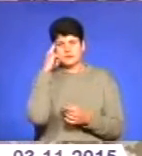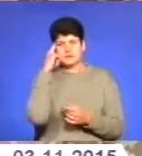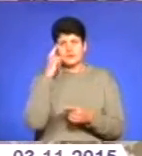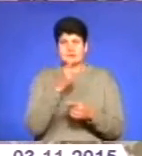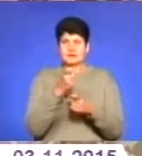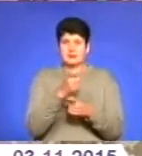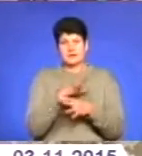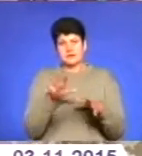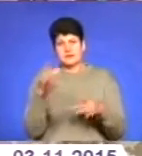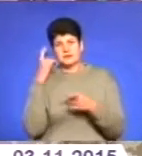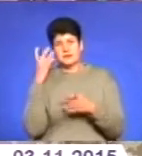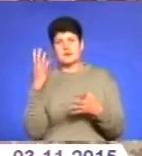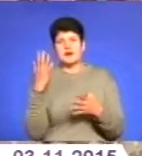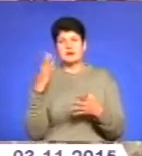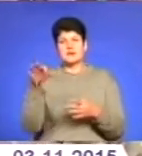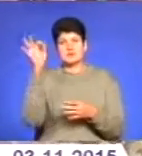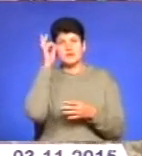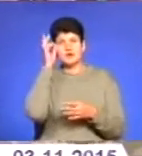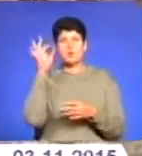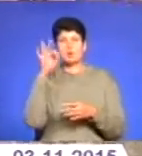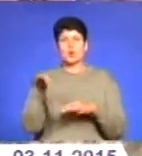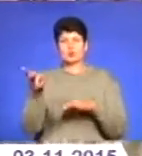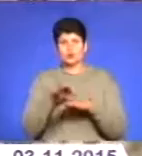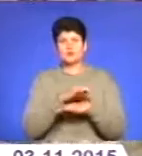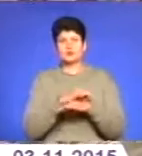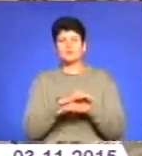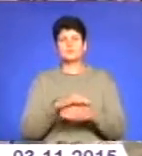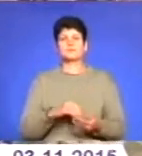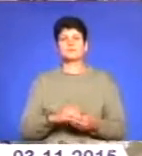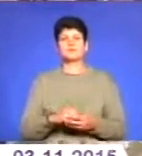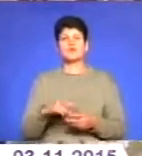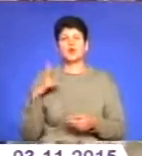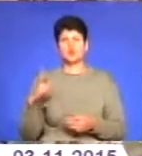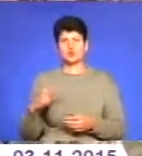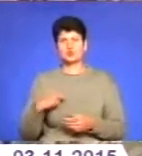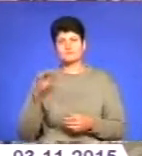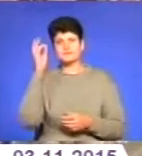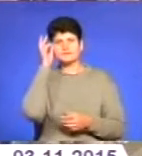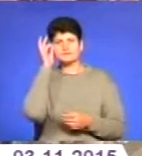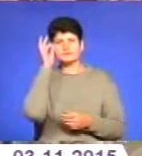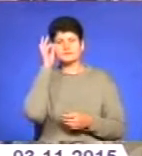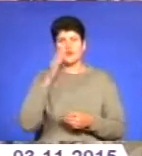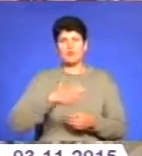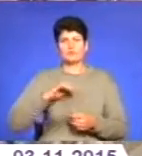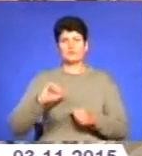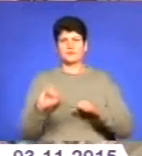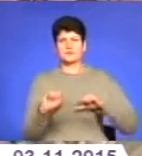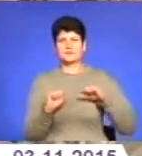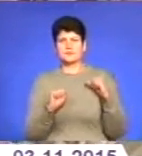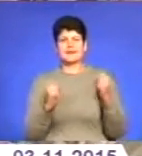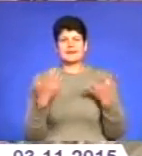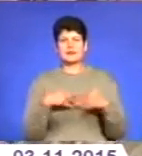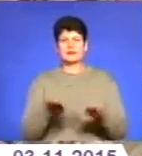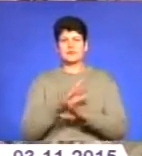чи не стріляти, але згадав про дружину, про дочку, про моїх товаришів, які